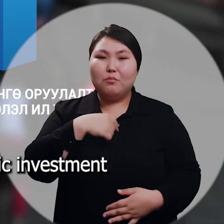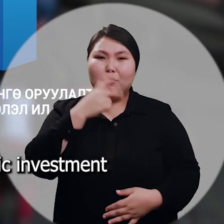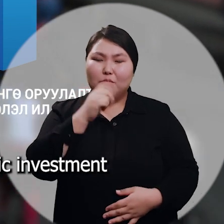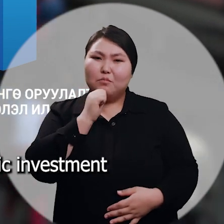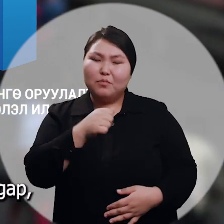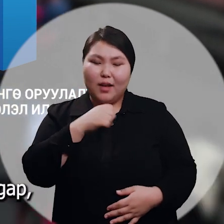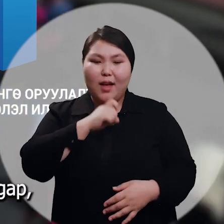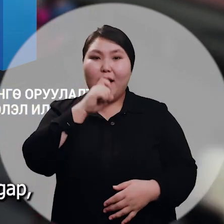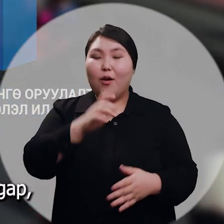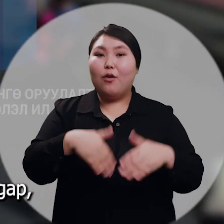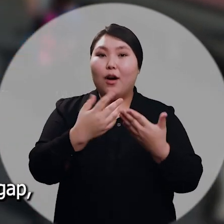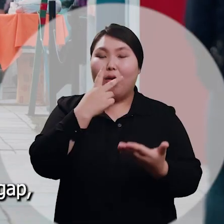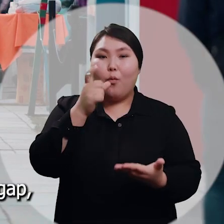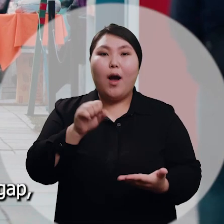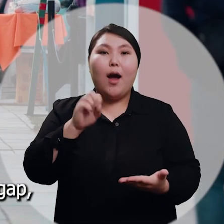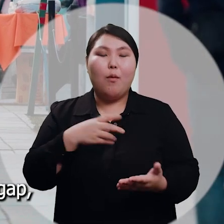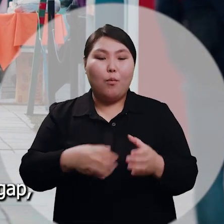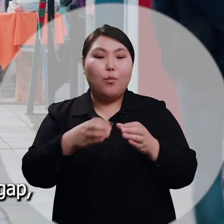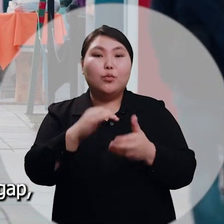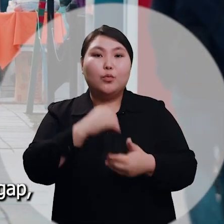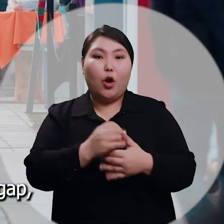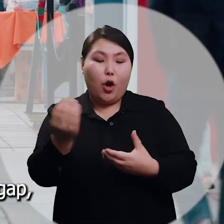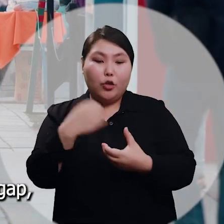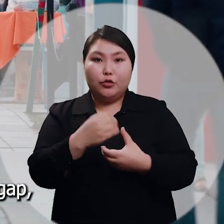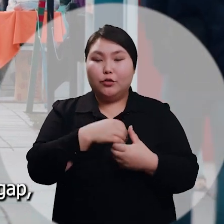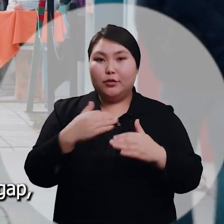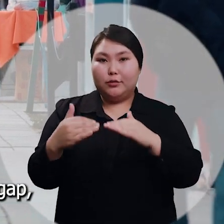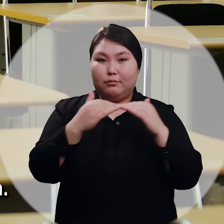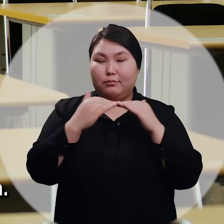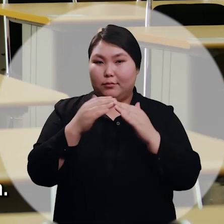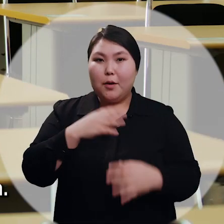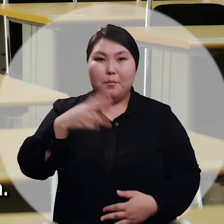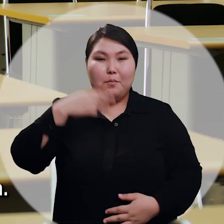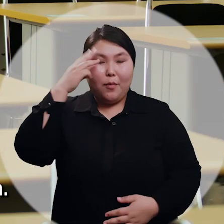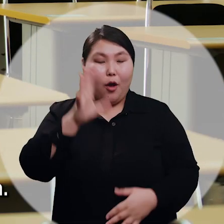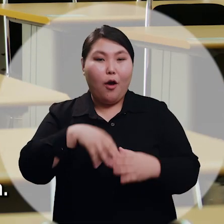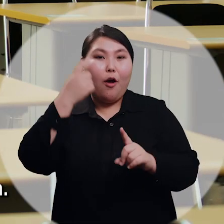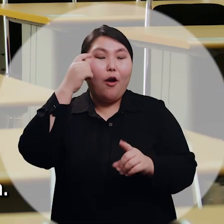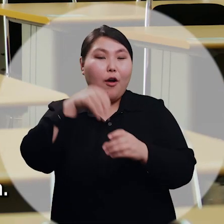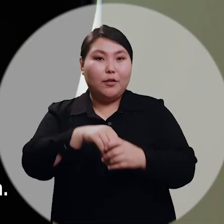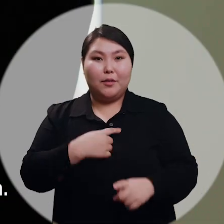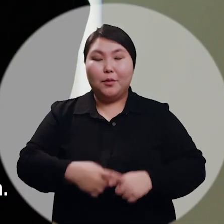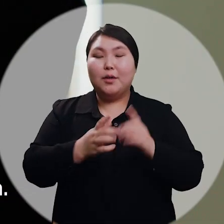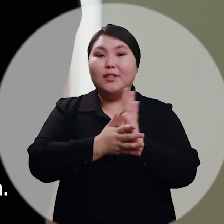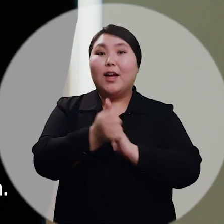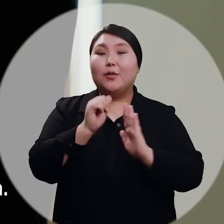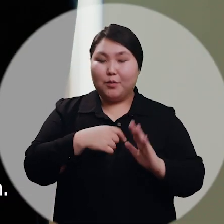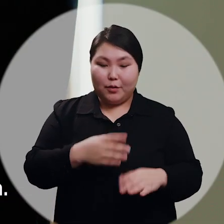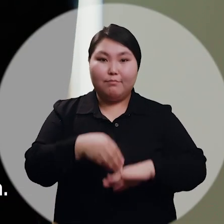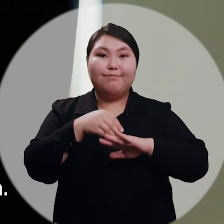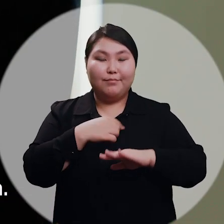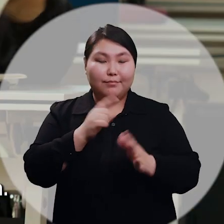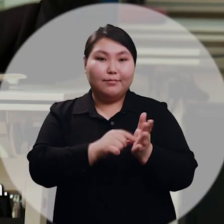тод биш цэрэг харуултыйг өгсэн ов сархад, хүн амийн бүлгийн дундах оролцог тэнцвирчуүлэх мэдлээг ооулголтыйг немэгдөө үрж чадуүх